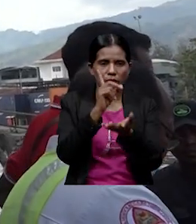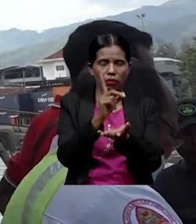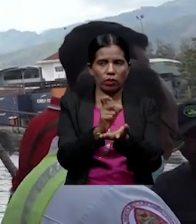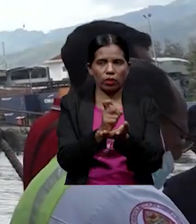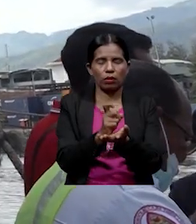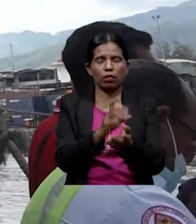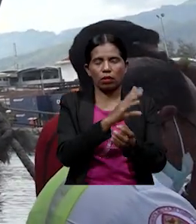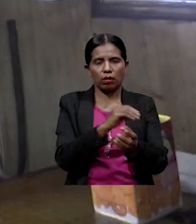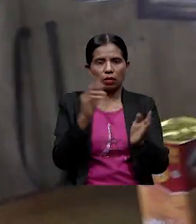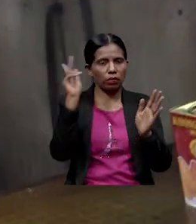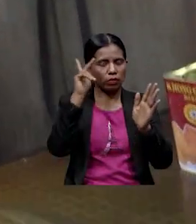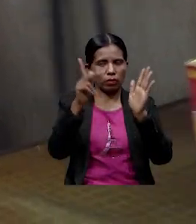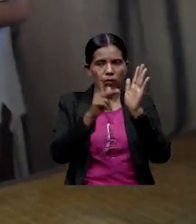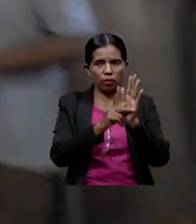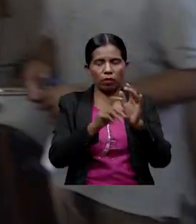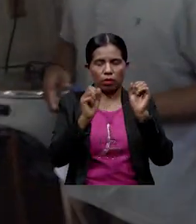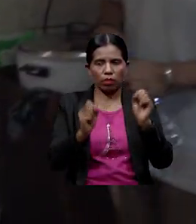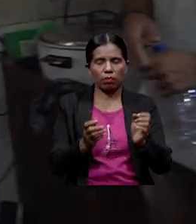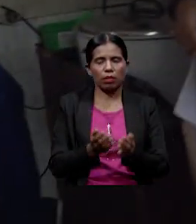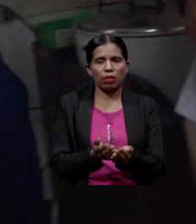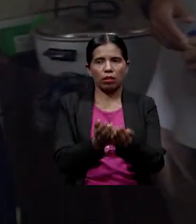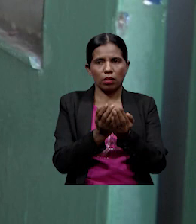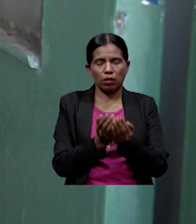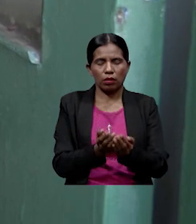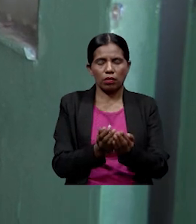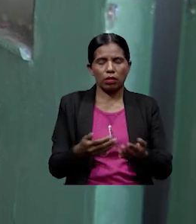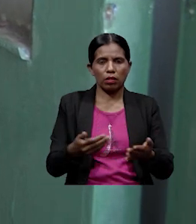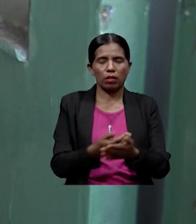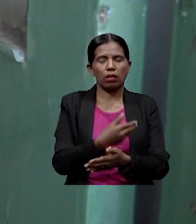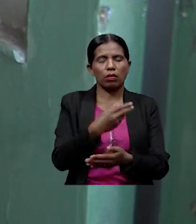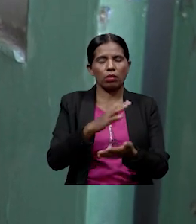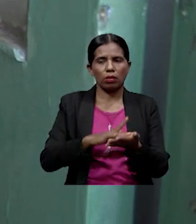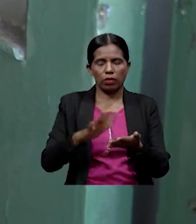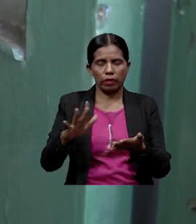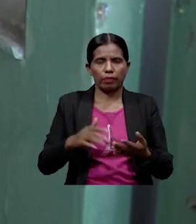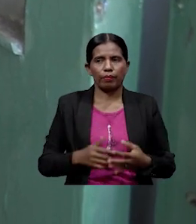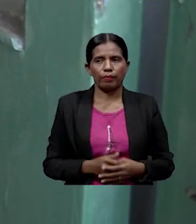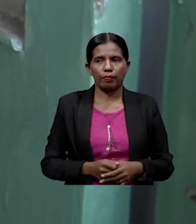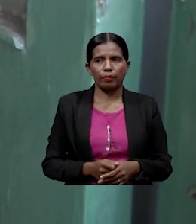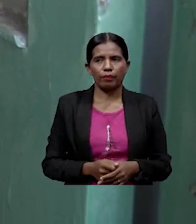fotografia no halamos pasar vista ba iha ro ahi New Glory. Na plan sever, Tito Silva, Jemen.